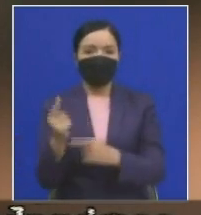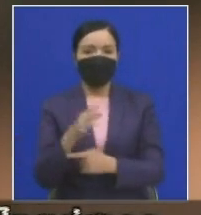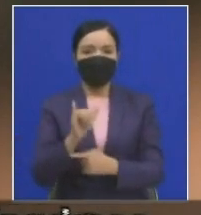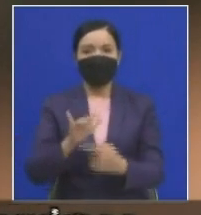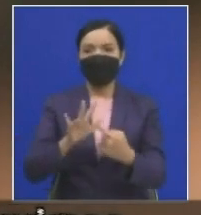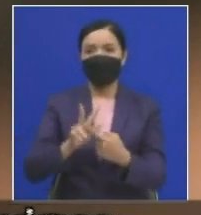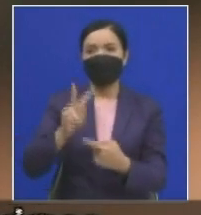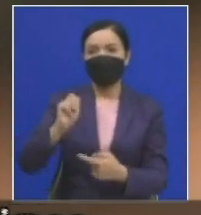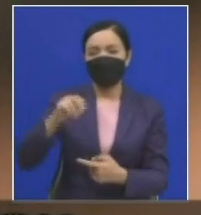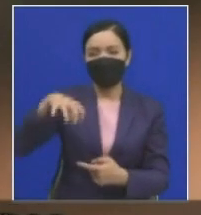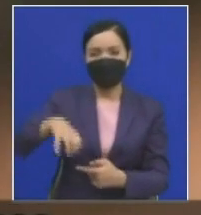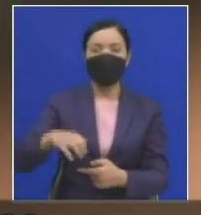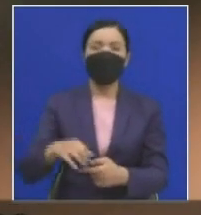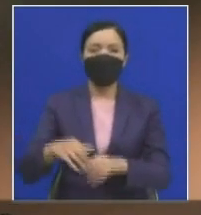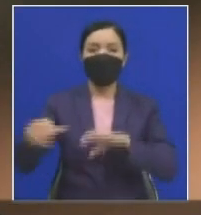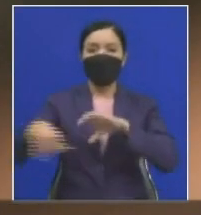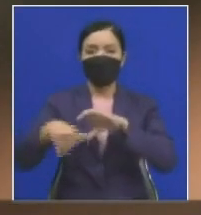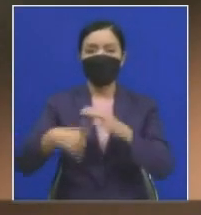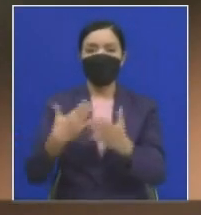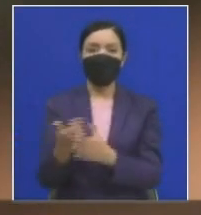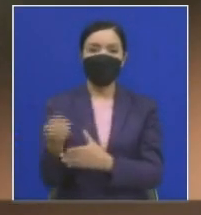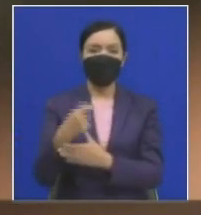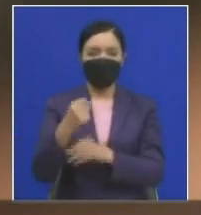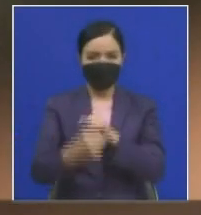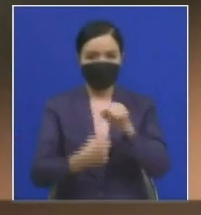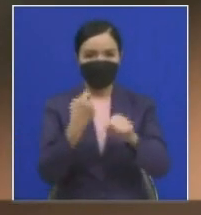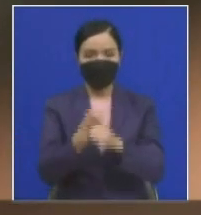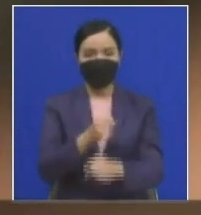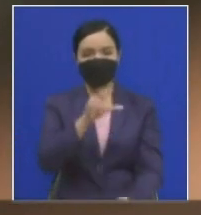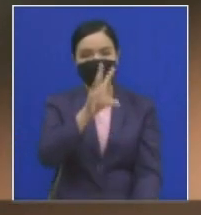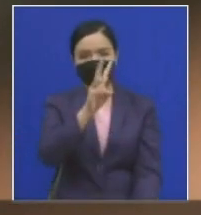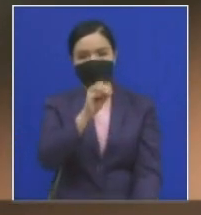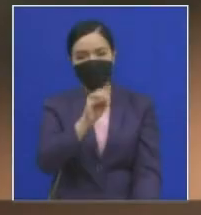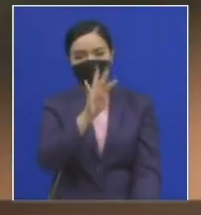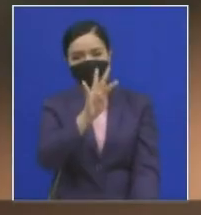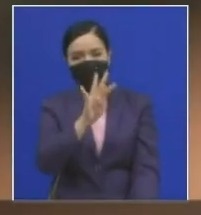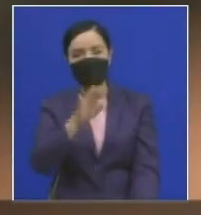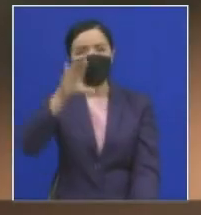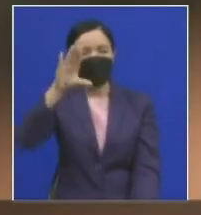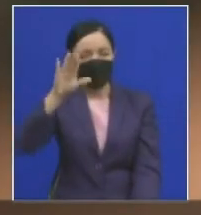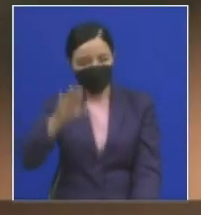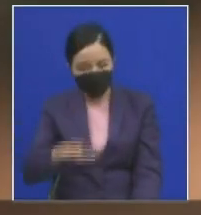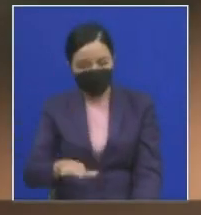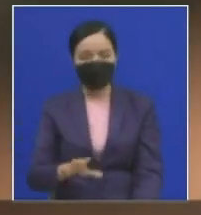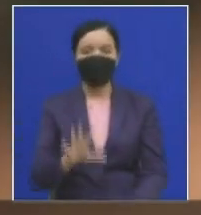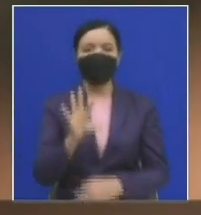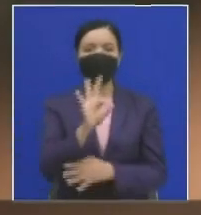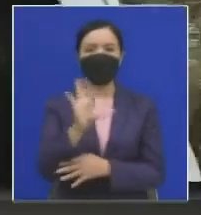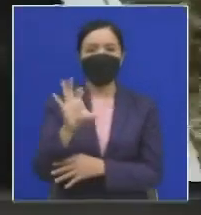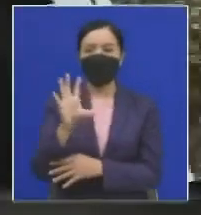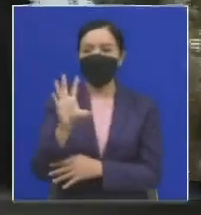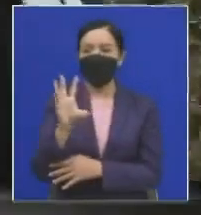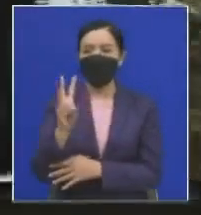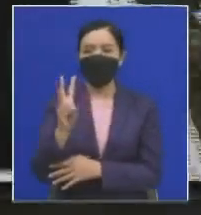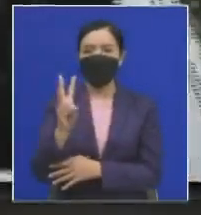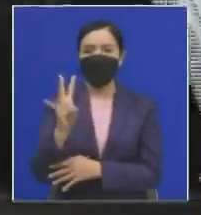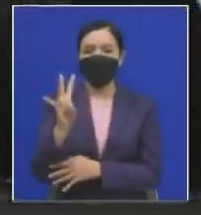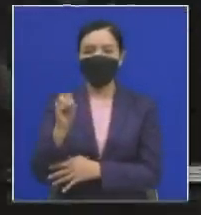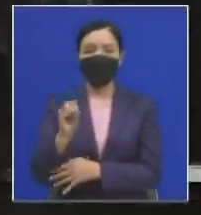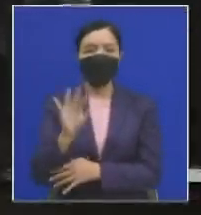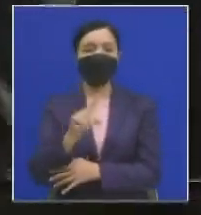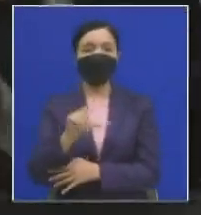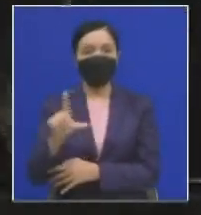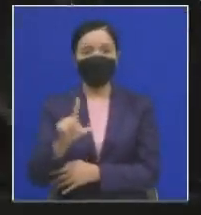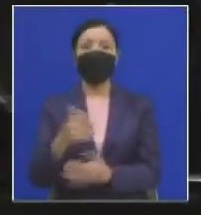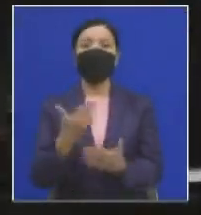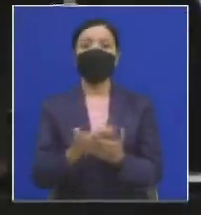รายไดเรค่าธรเนีมข้าอธยารปี 64 ลดลงกวา 975 ล้านเพราฉนั้น